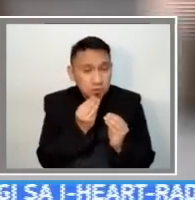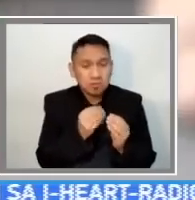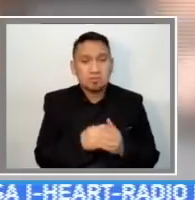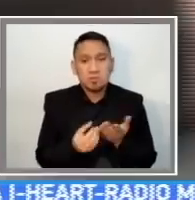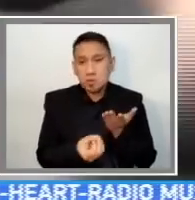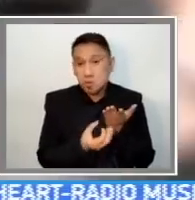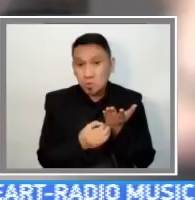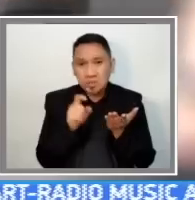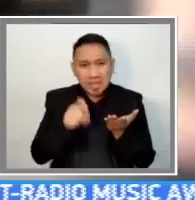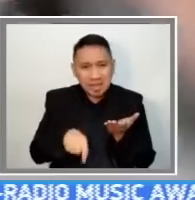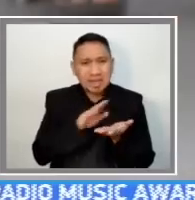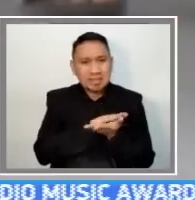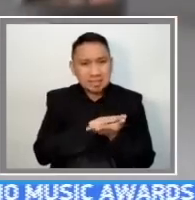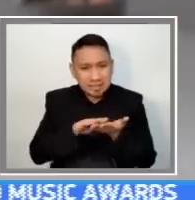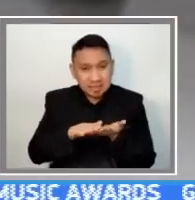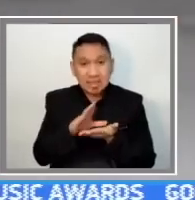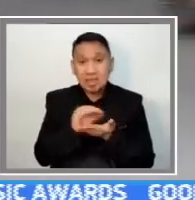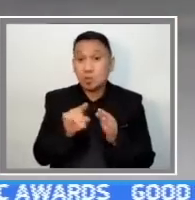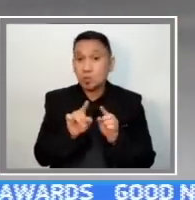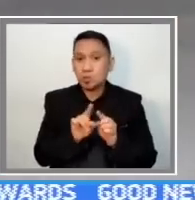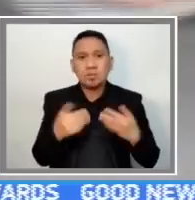ang malinis na pangangatawan.